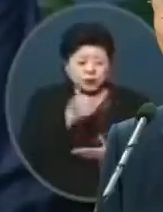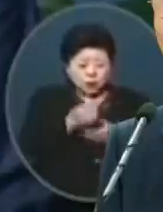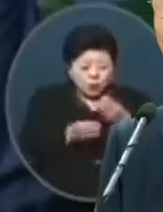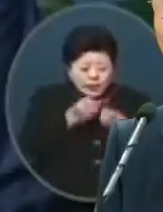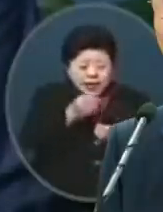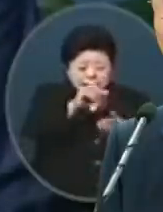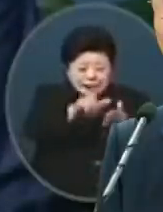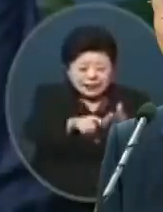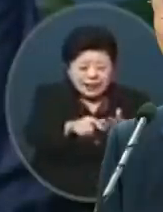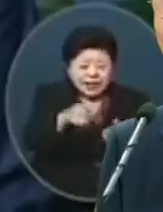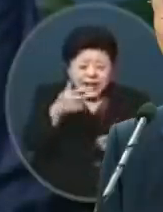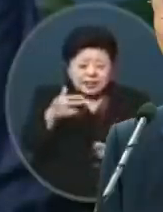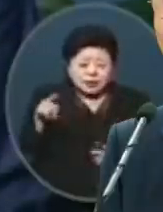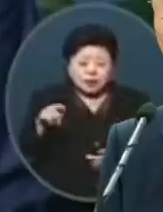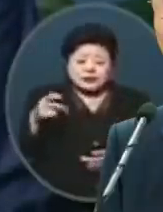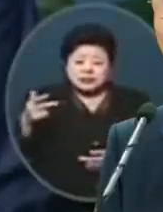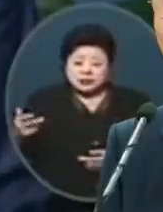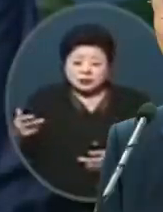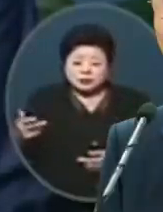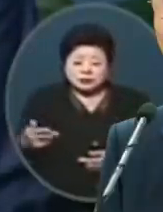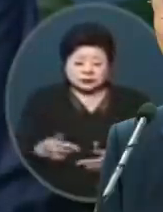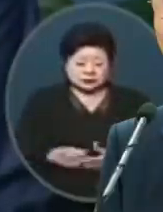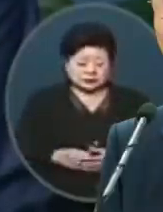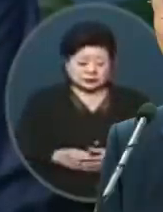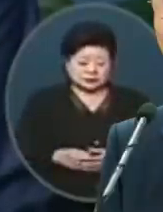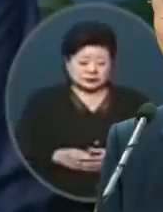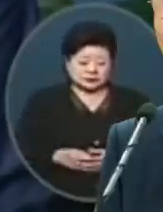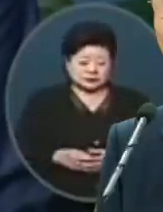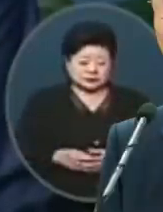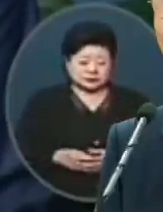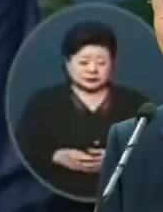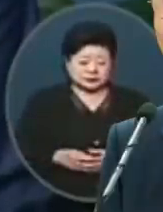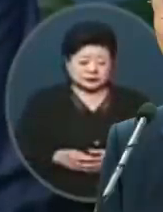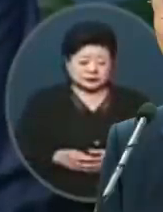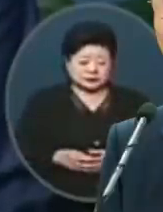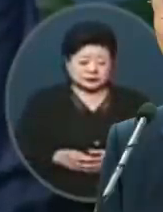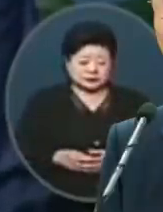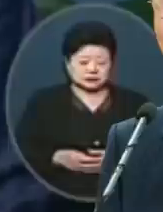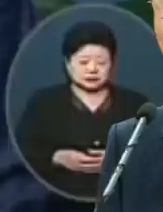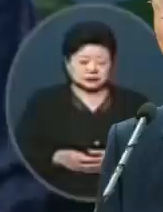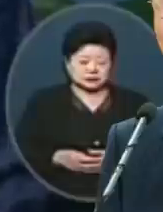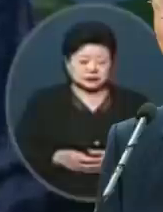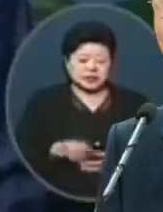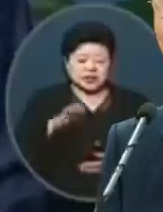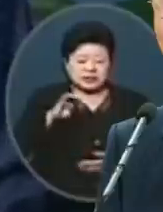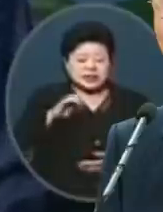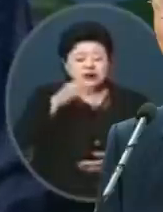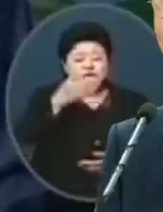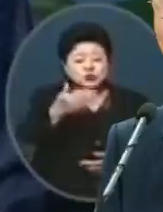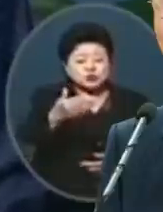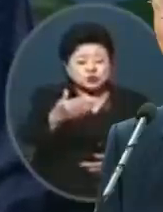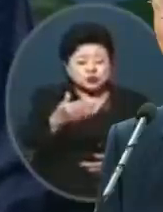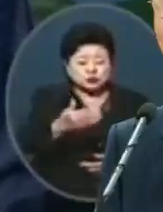회개만 하면 일곱 분씩 일흔 분 죄를 지어도 다 용서해 줘라. 77이 49,